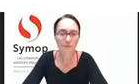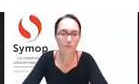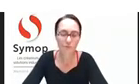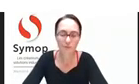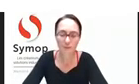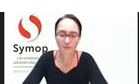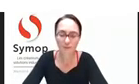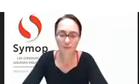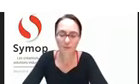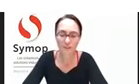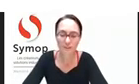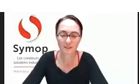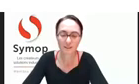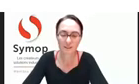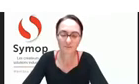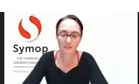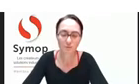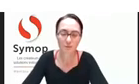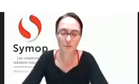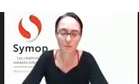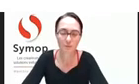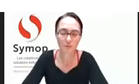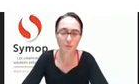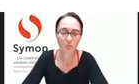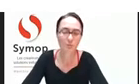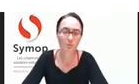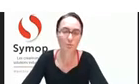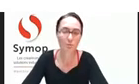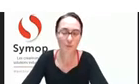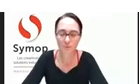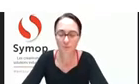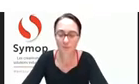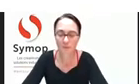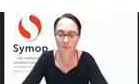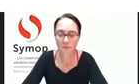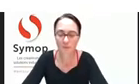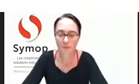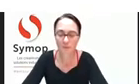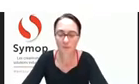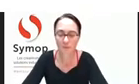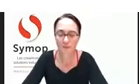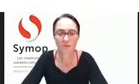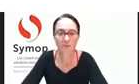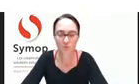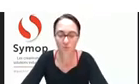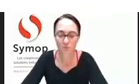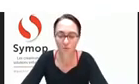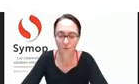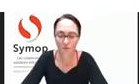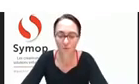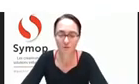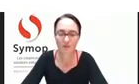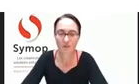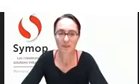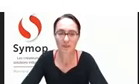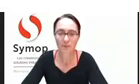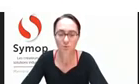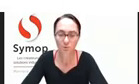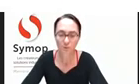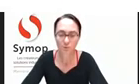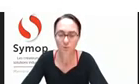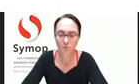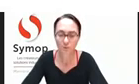Alors, je vous dis ça dans les grandes lignes. Évidemment, c'est un peu plus précis que ça. Pour plus d'informations, je vous invite